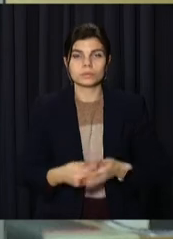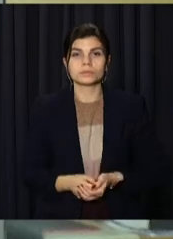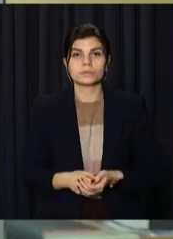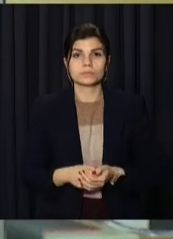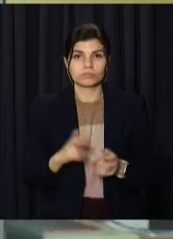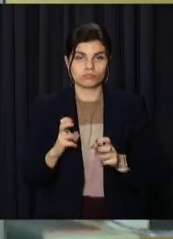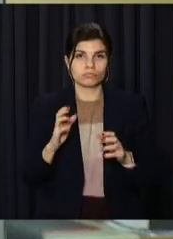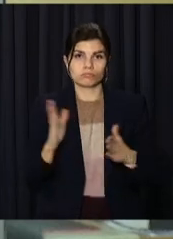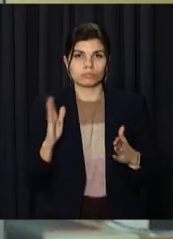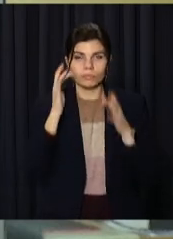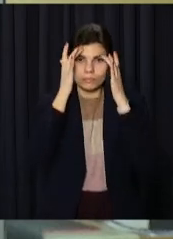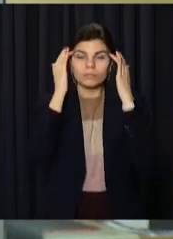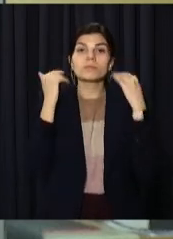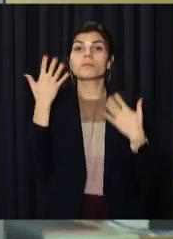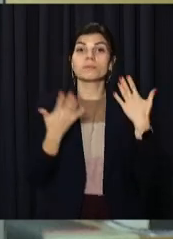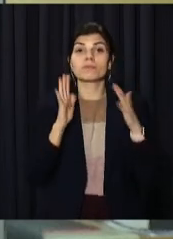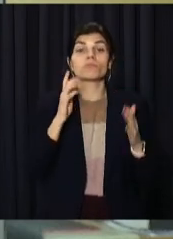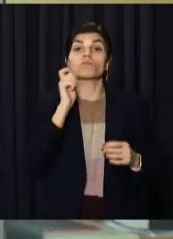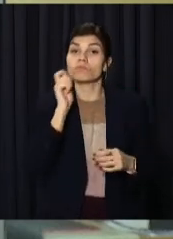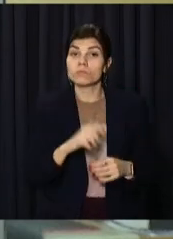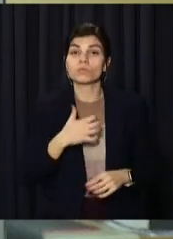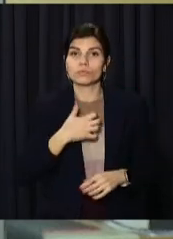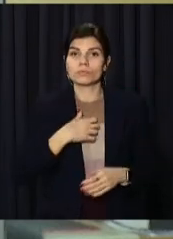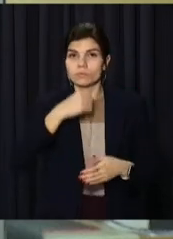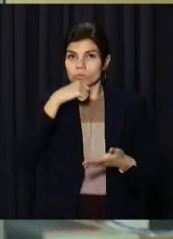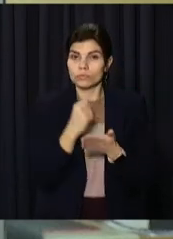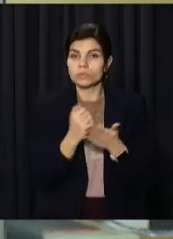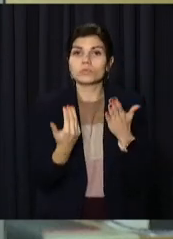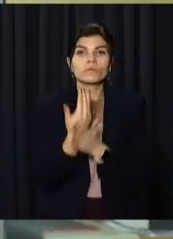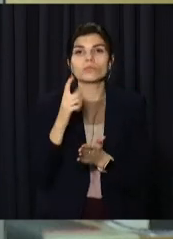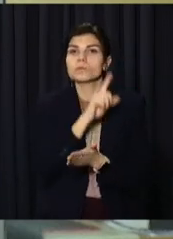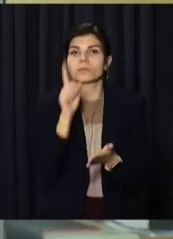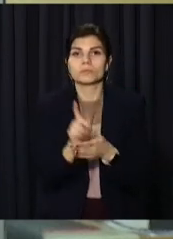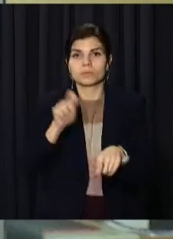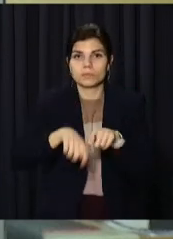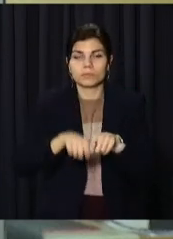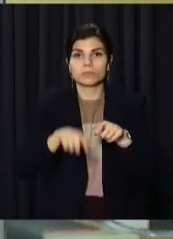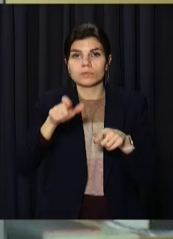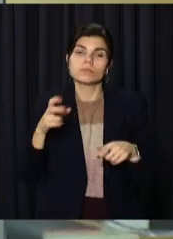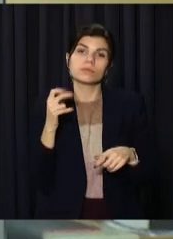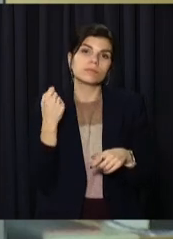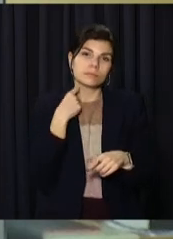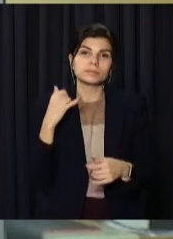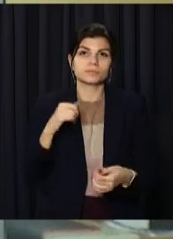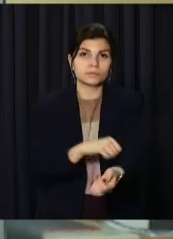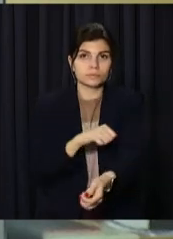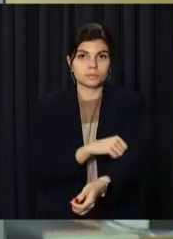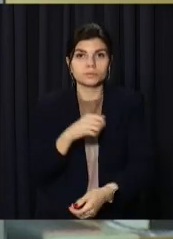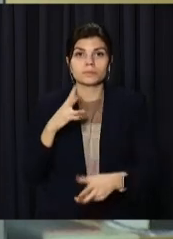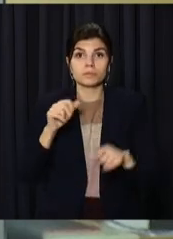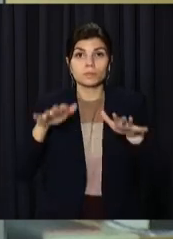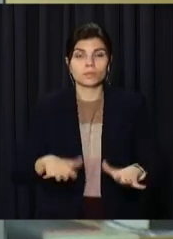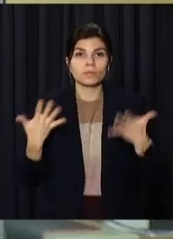Учасник ДТП дихнув трубочку. В Україні хочуть запровадити обов'язкову перевірку водіїв на алкоголь та наркотики на